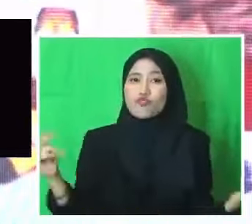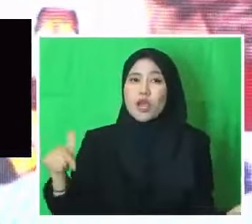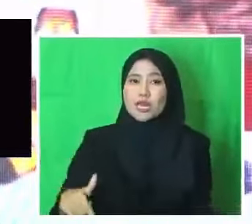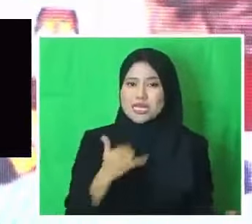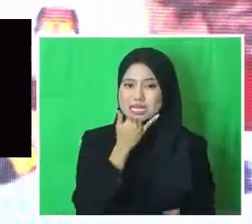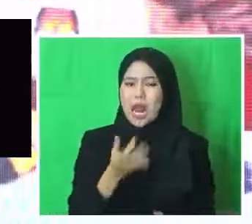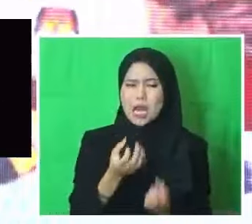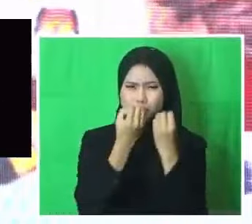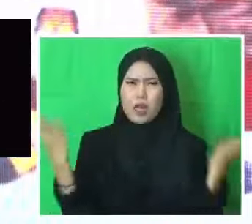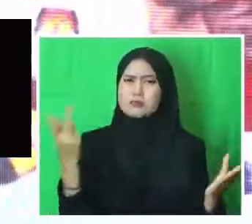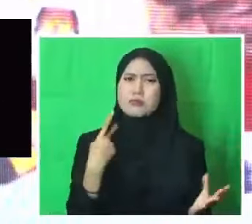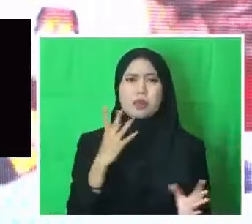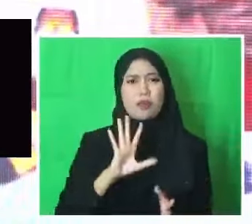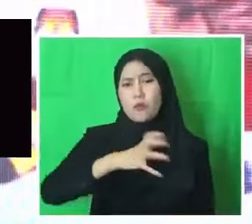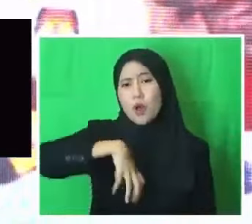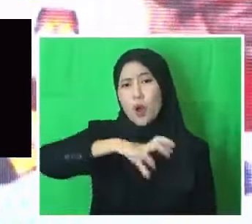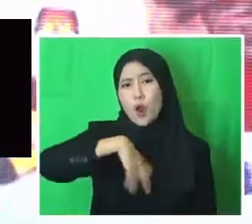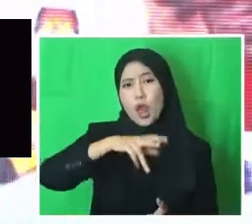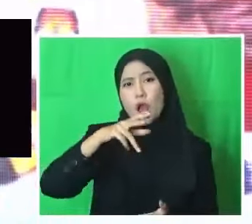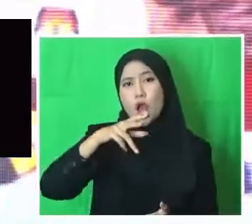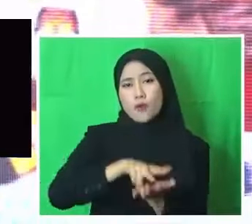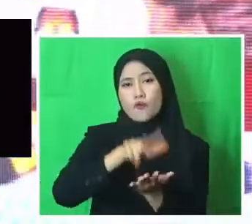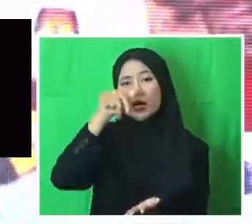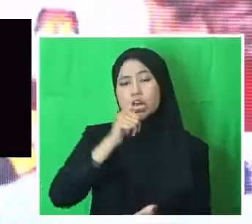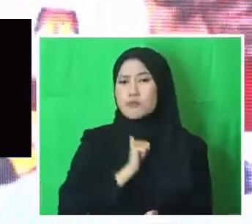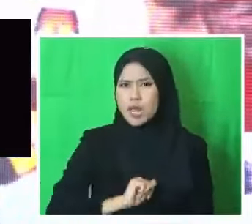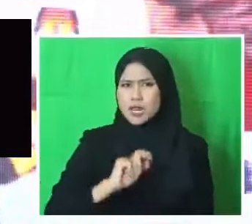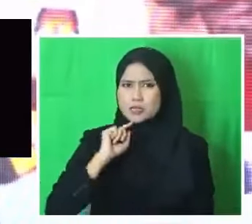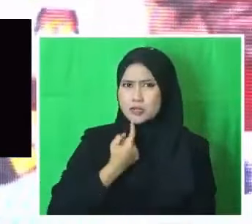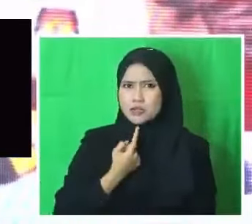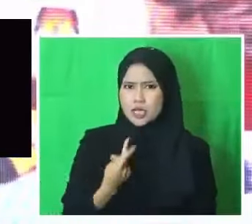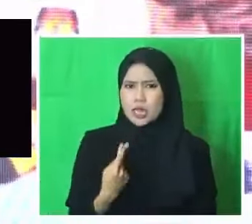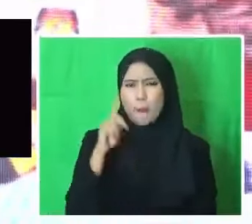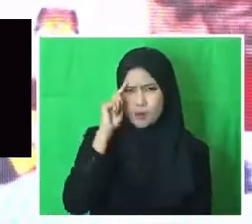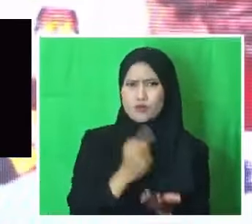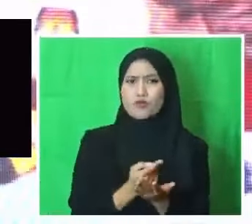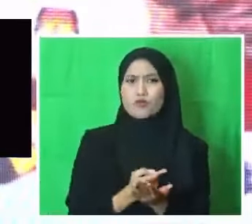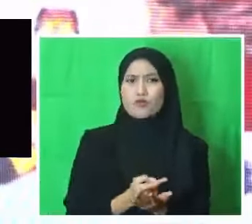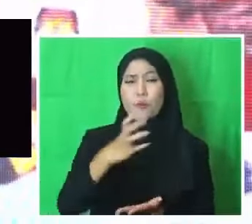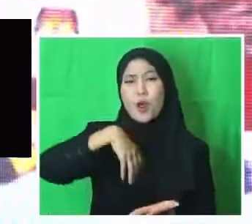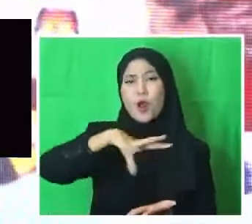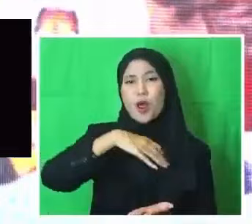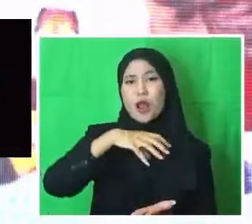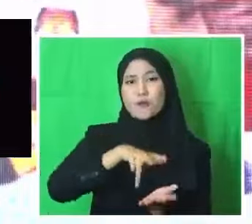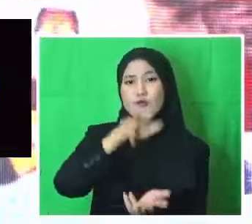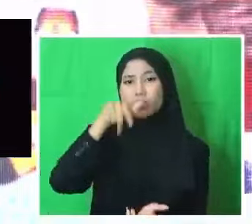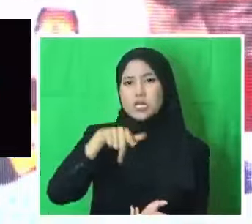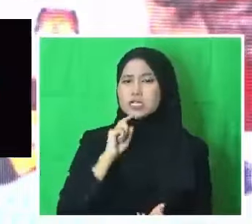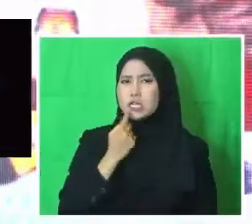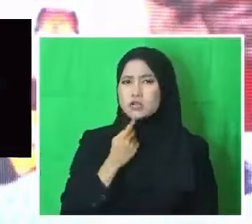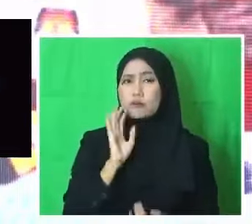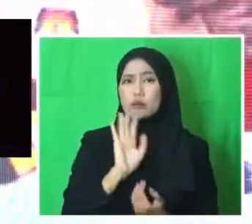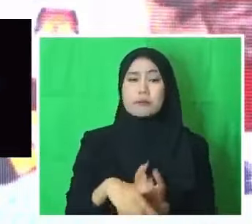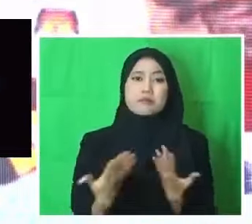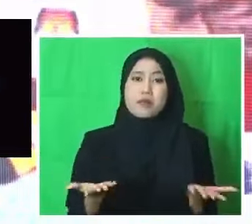salah jelas kita tidak mengelola provinsi ini dengan baik dan serius kita perlu mengelola provinsi ini dengan baik dan serius lalu ke depan